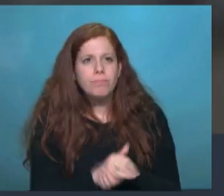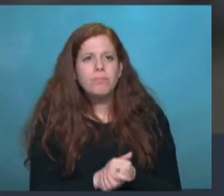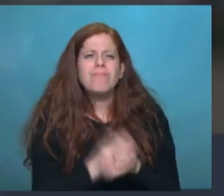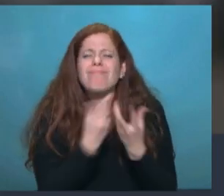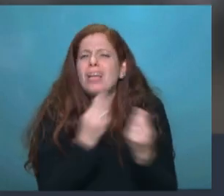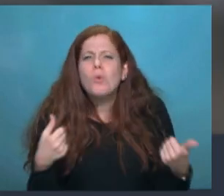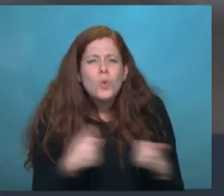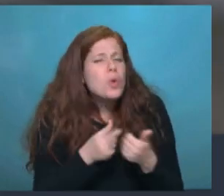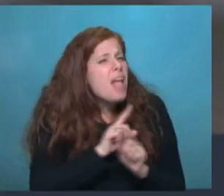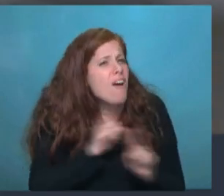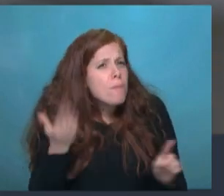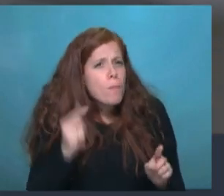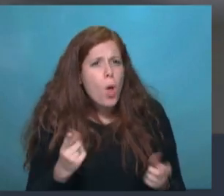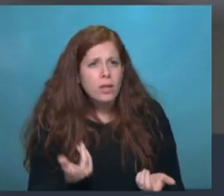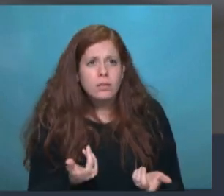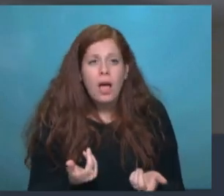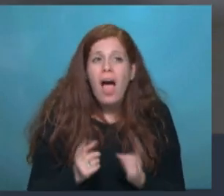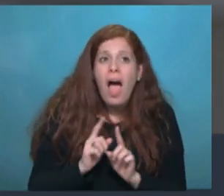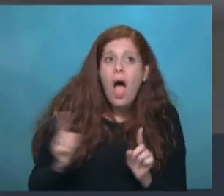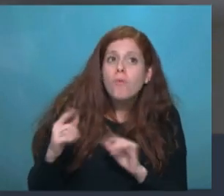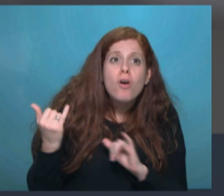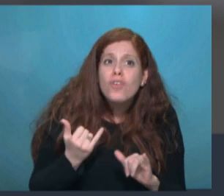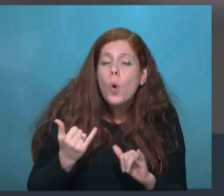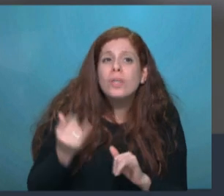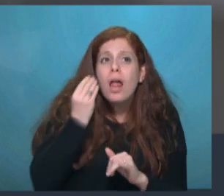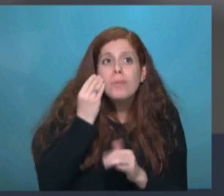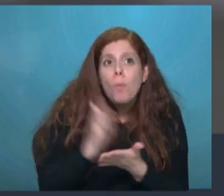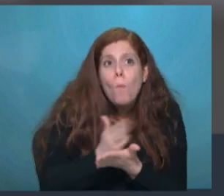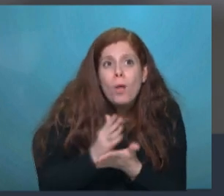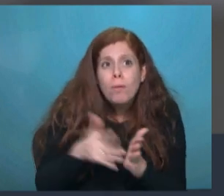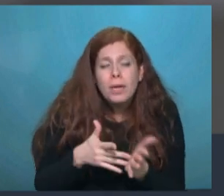אף פעם. בעולם לא היו תלמידים.